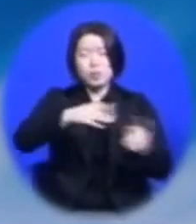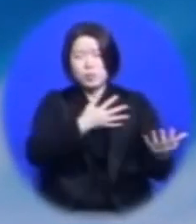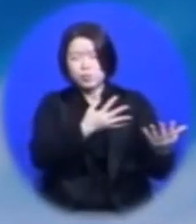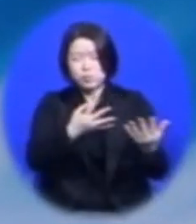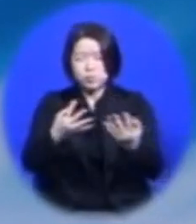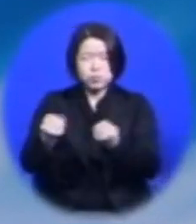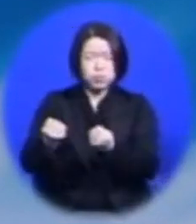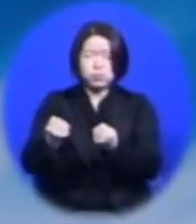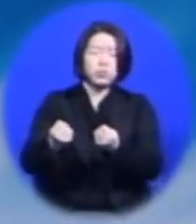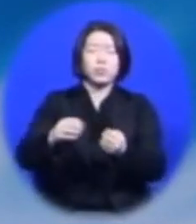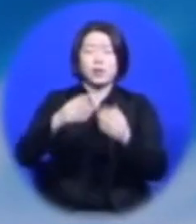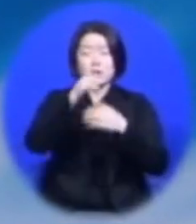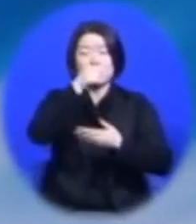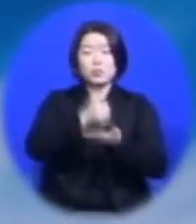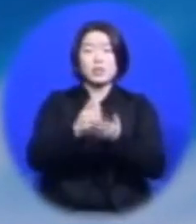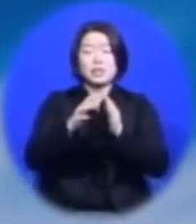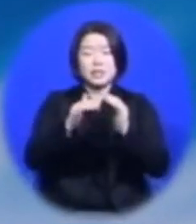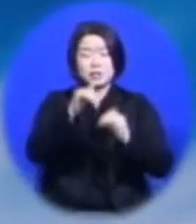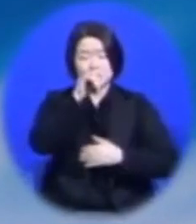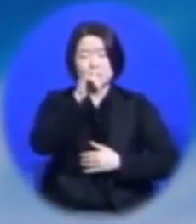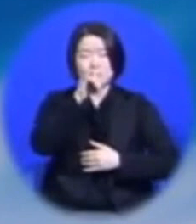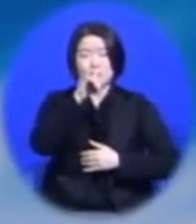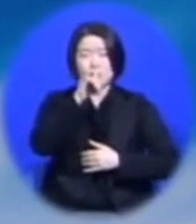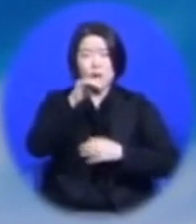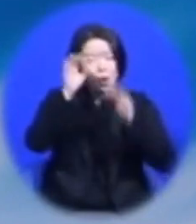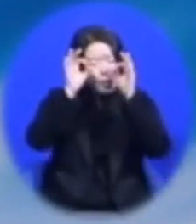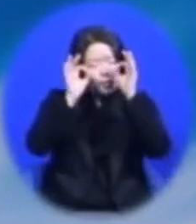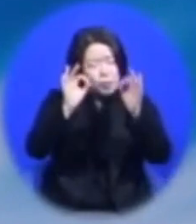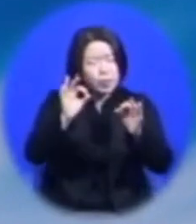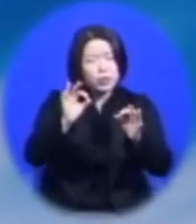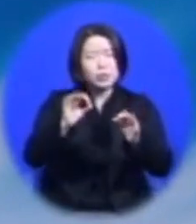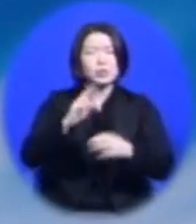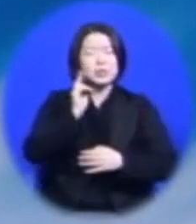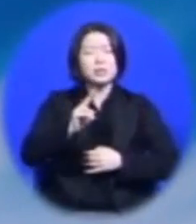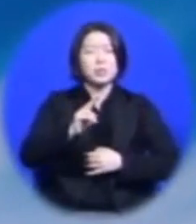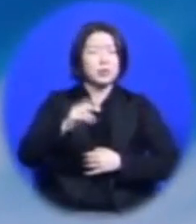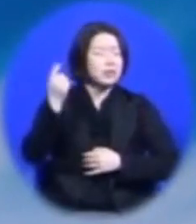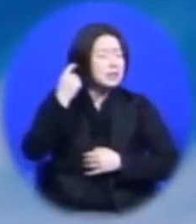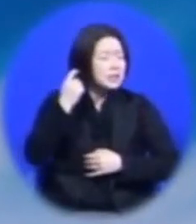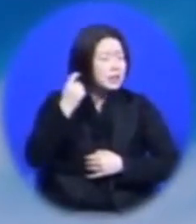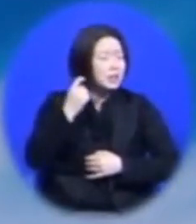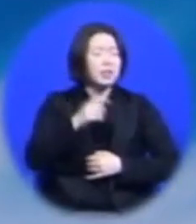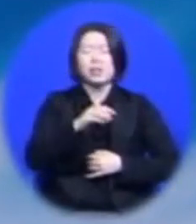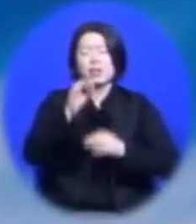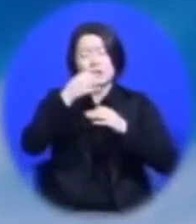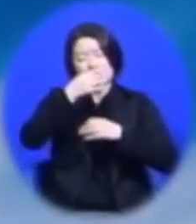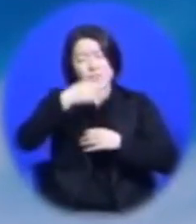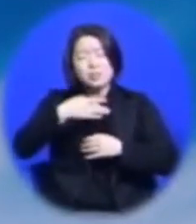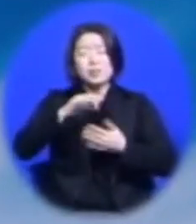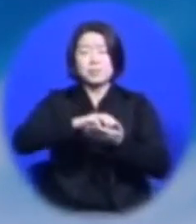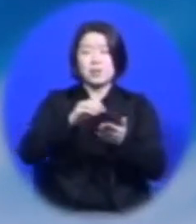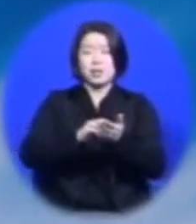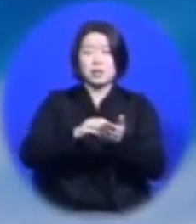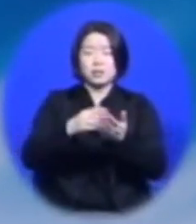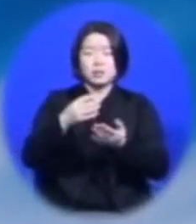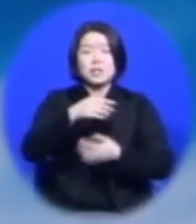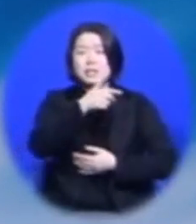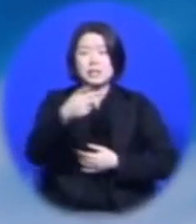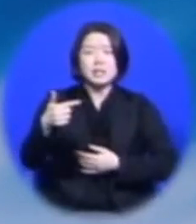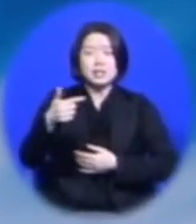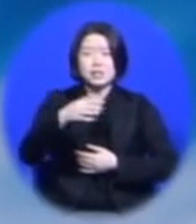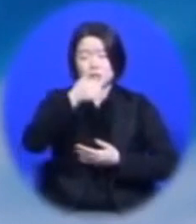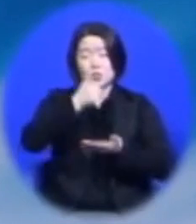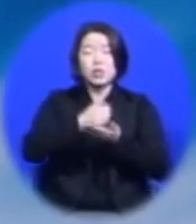있습니다. 어떤 때는 보기도 끔찍할 만큼 듣기도 민망한 죄가 있습니다. 그런데 이런 죄를